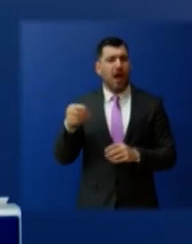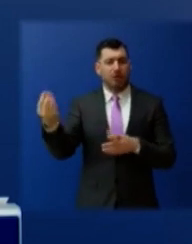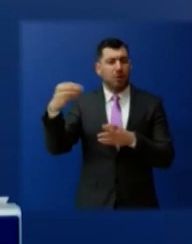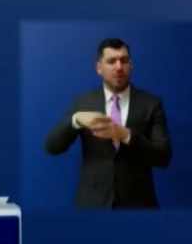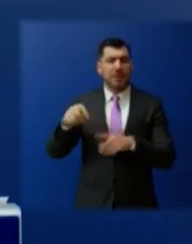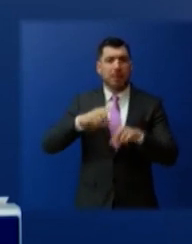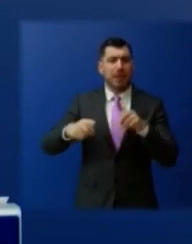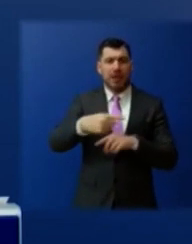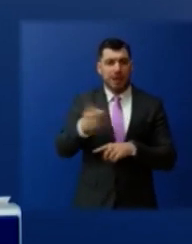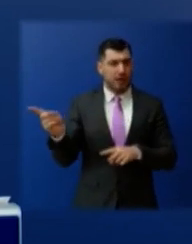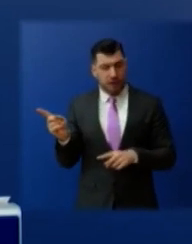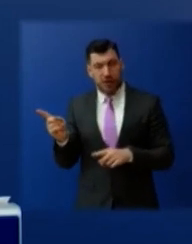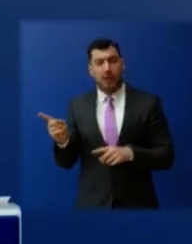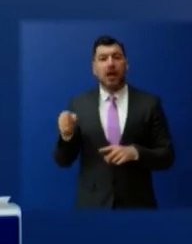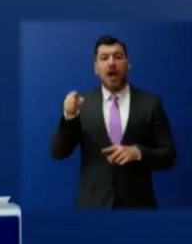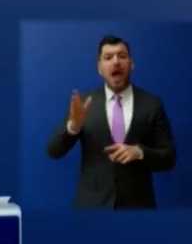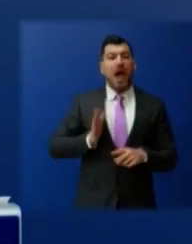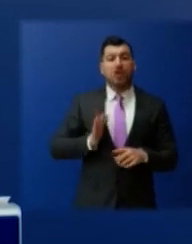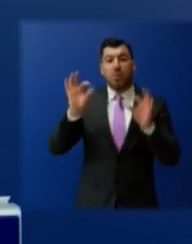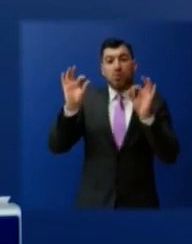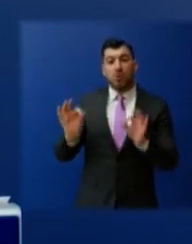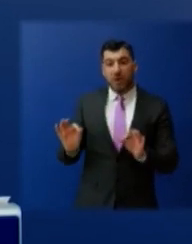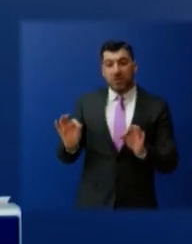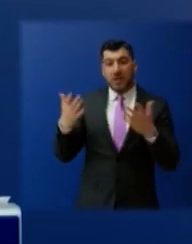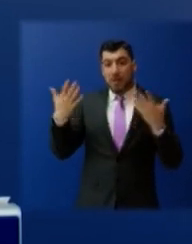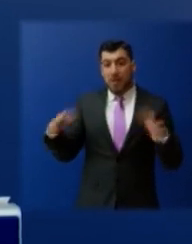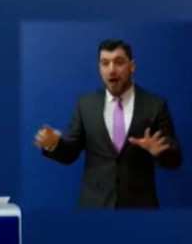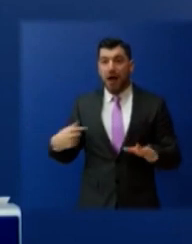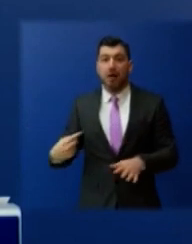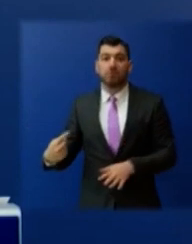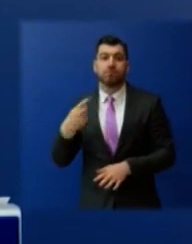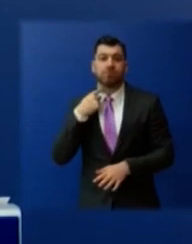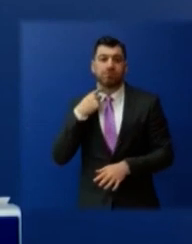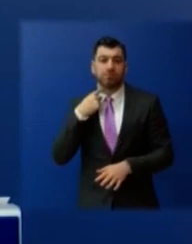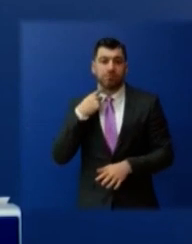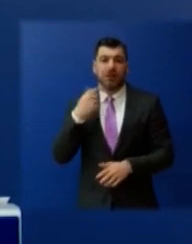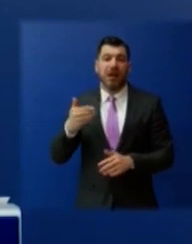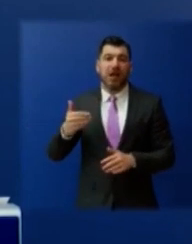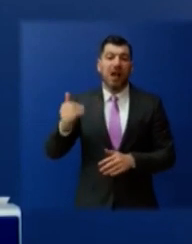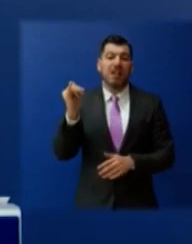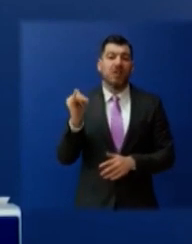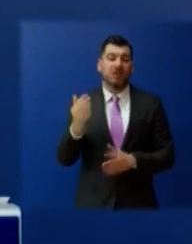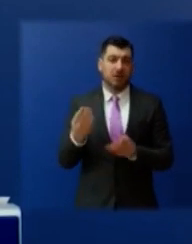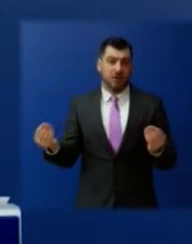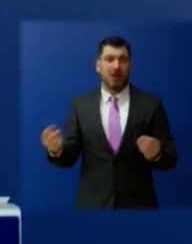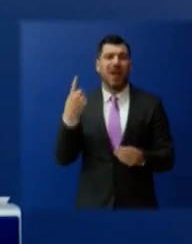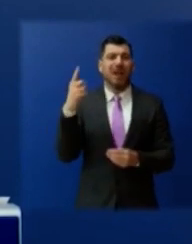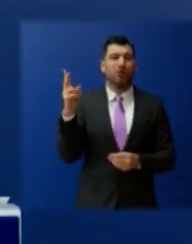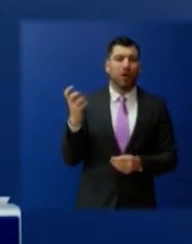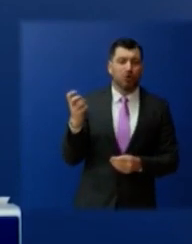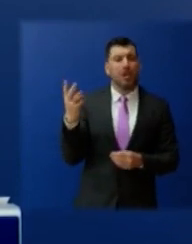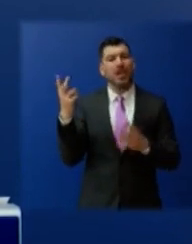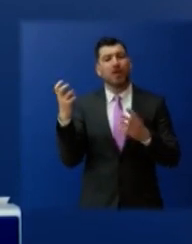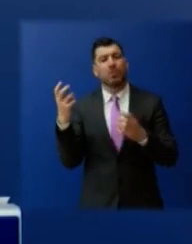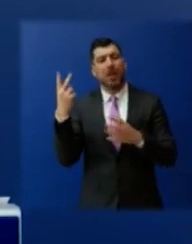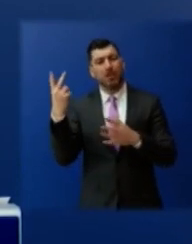την επανένταξη σε ρύθμιση όσων έχουν απολέσει τις φορολογικές και ασφαλιστικές ρυθμίσεις των 120 ή των 72